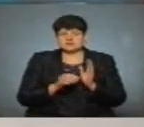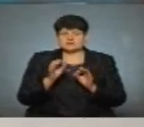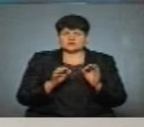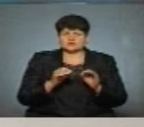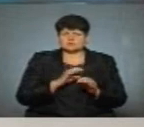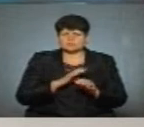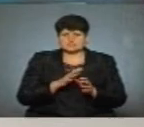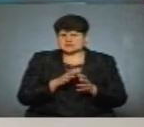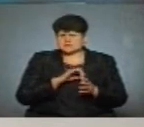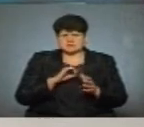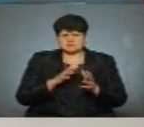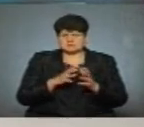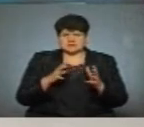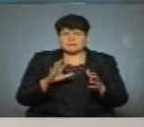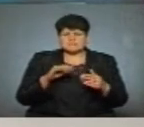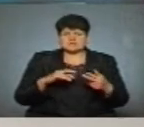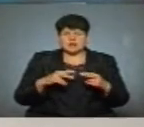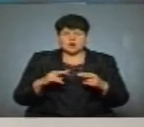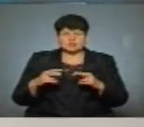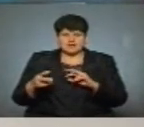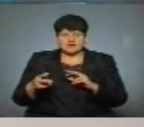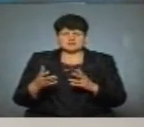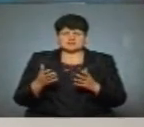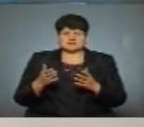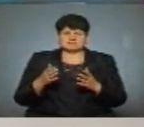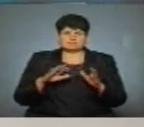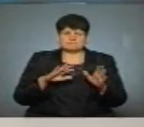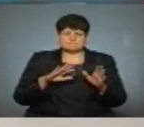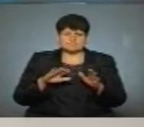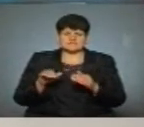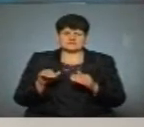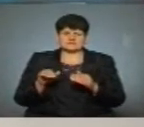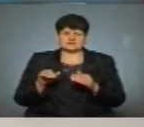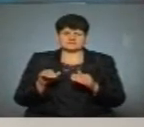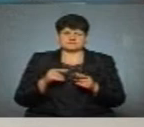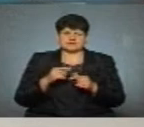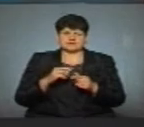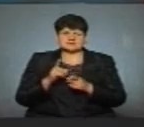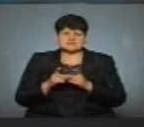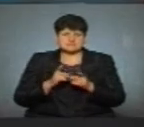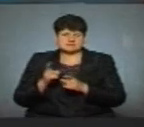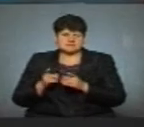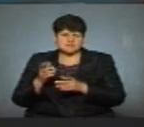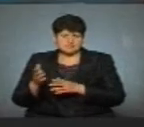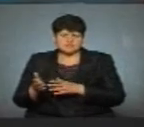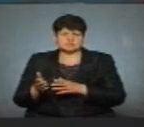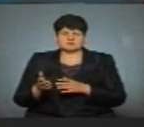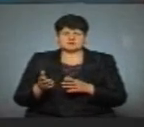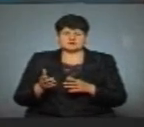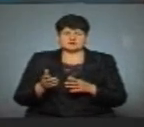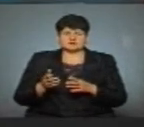були наймасовіші. Вже, в принципі, після ротації, після певних якихось... вже перемін, навіть